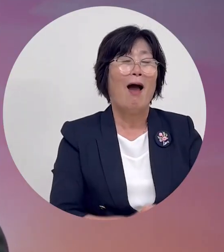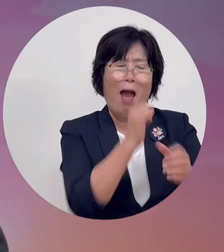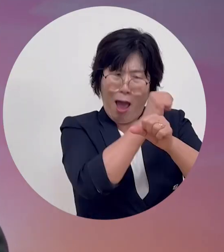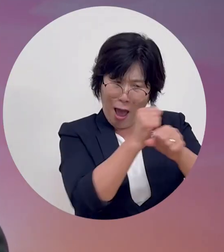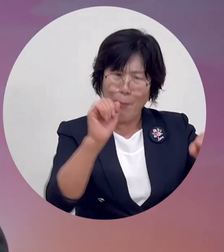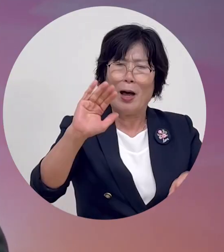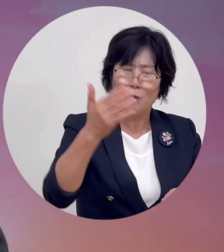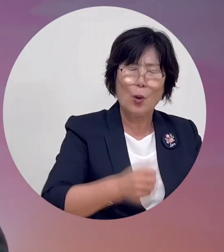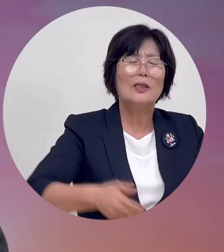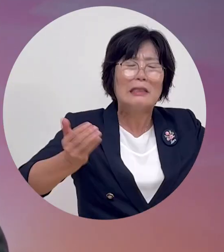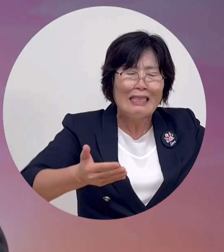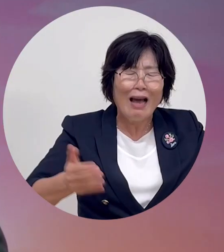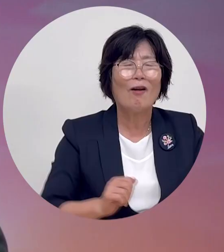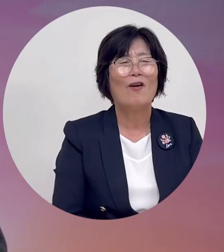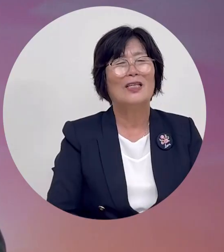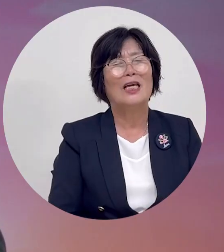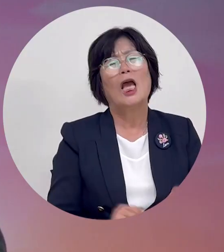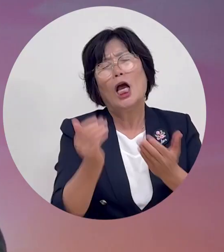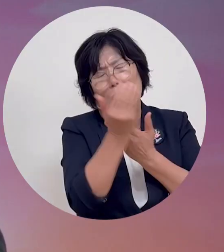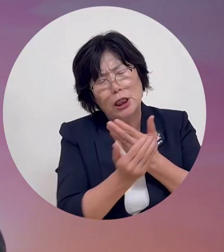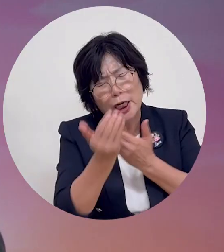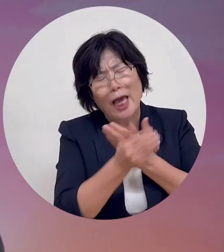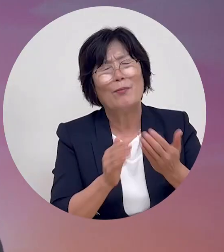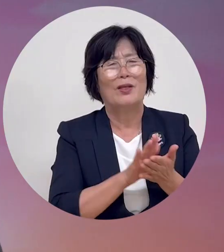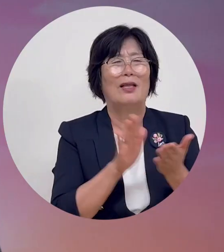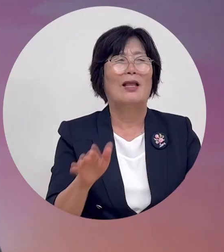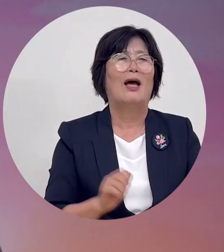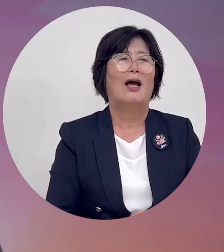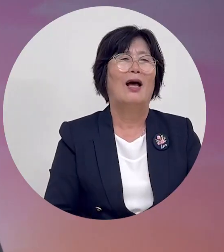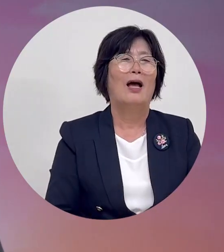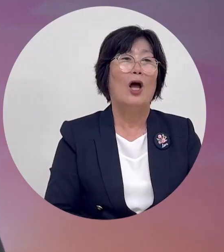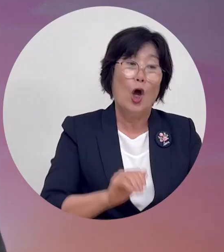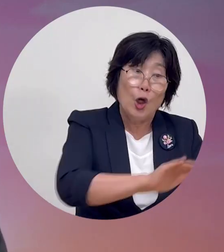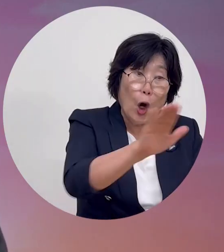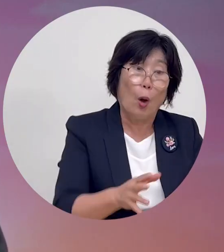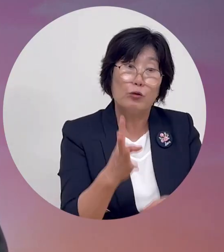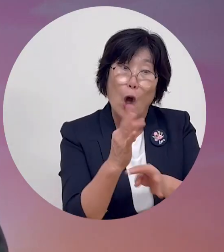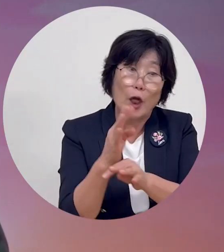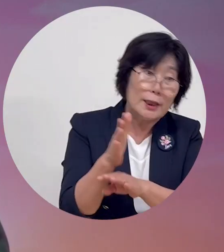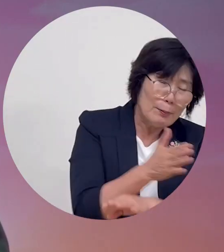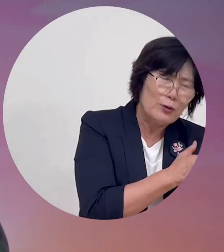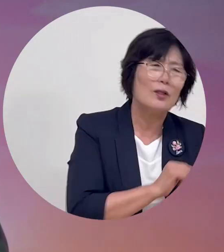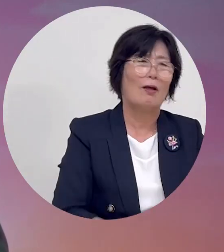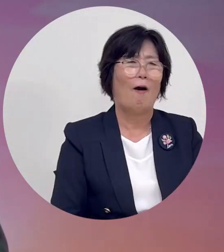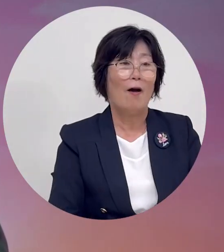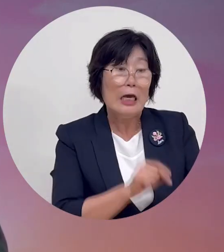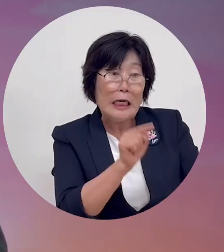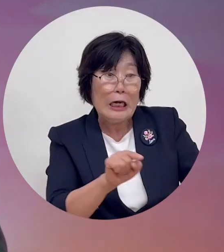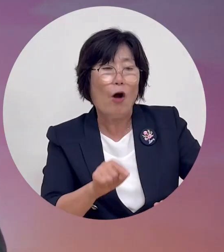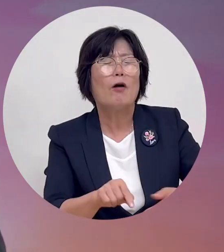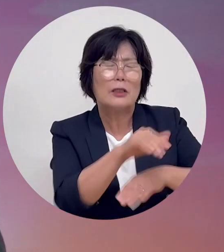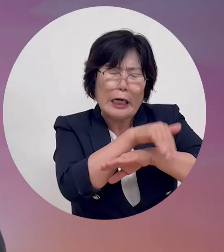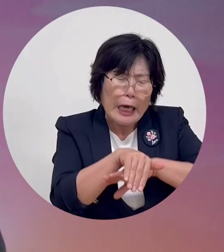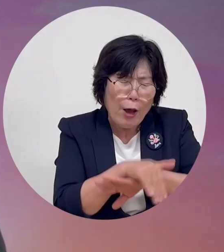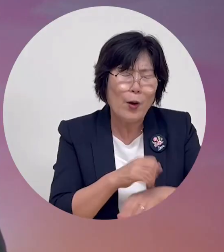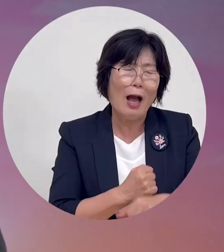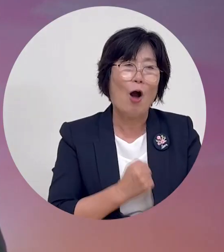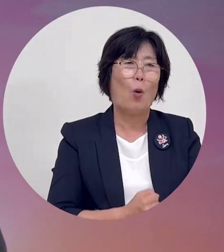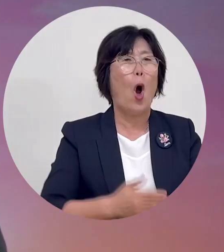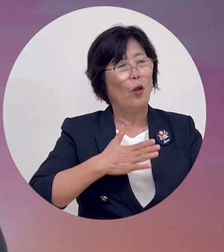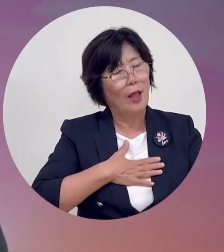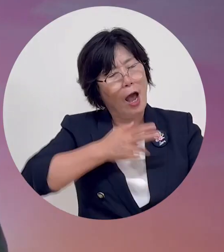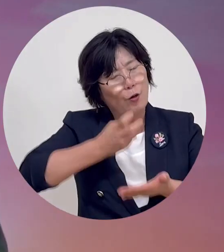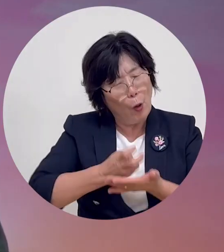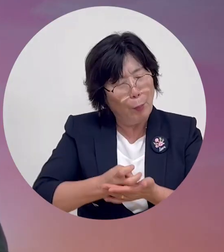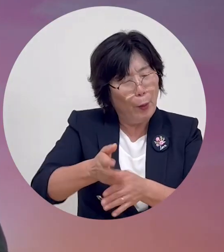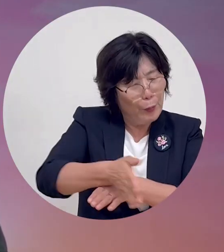이 사건이, 여러분들이 언제부터 이런 것들을 계획하고 나